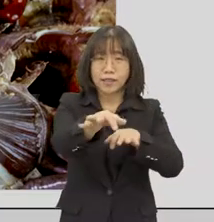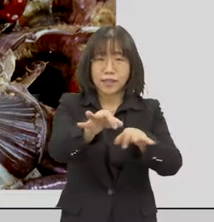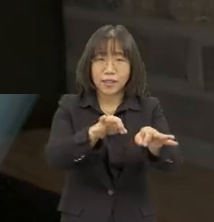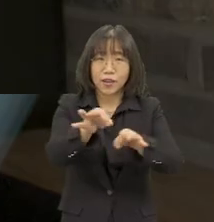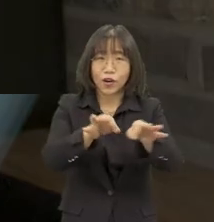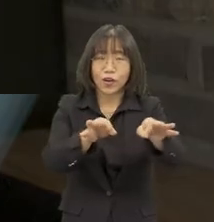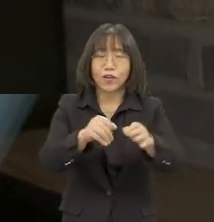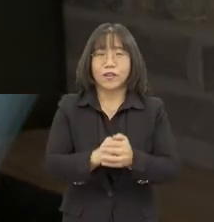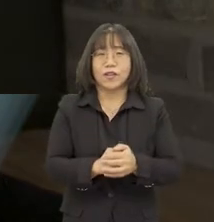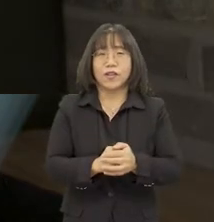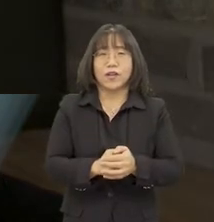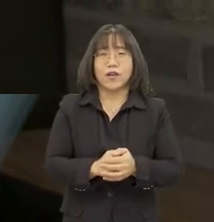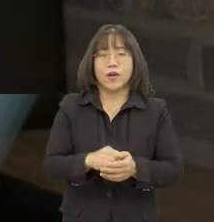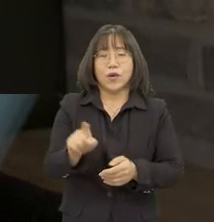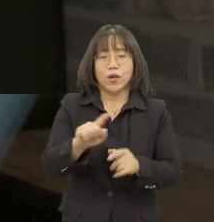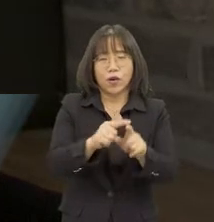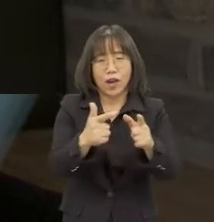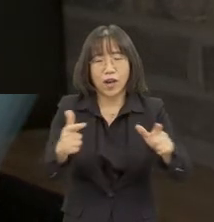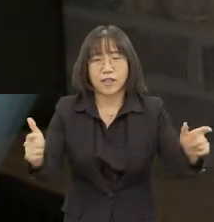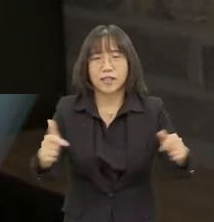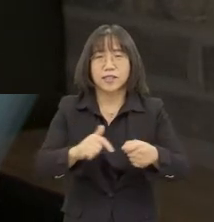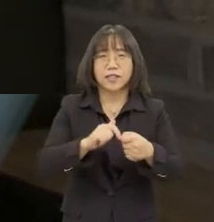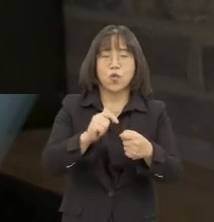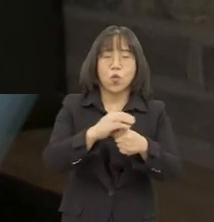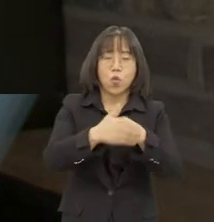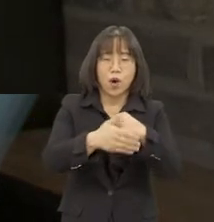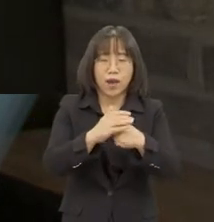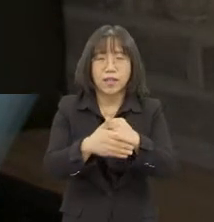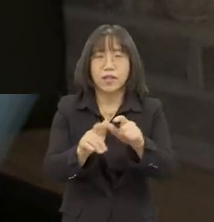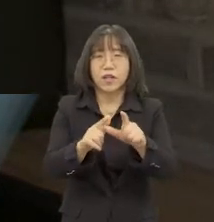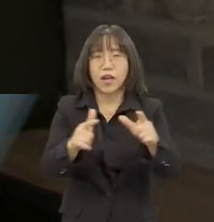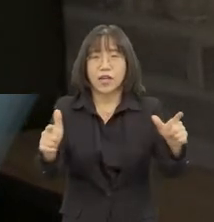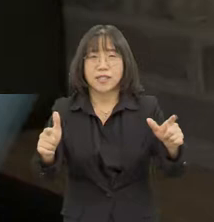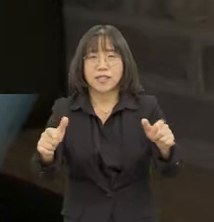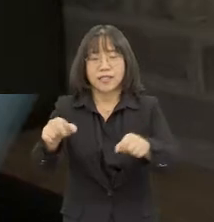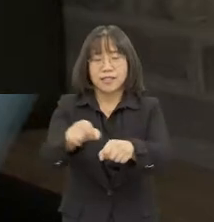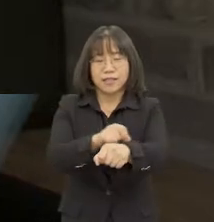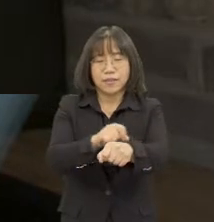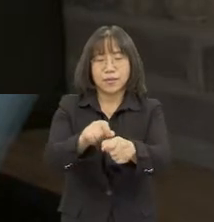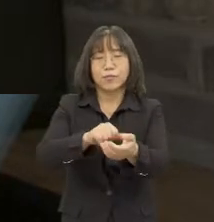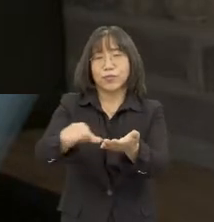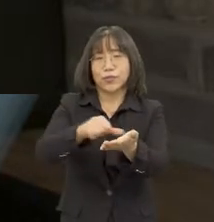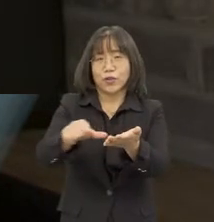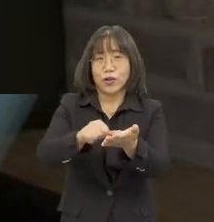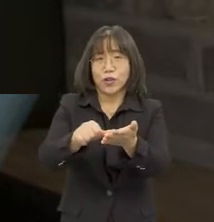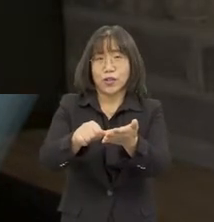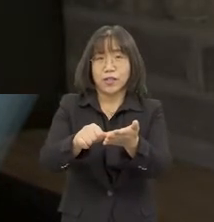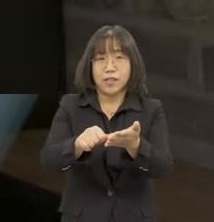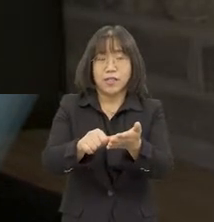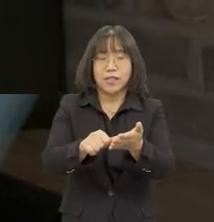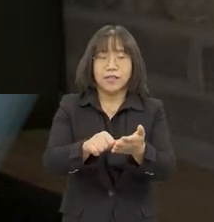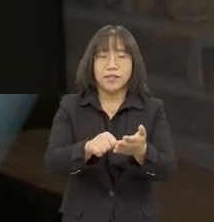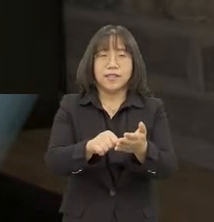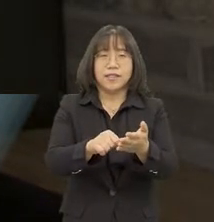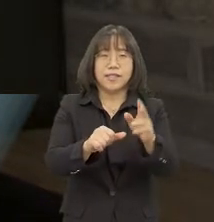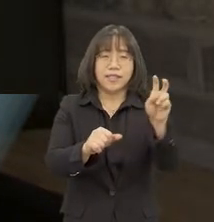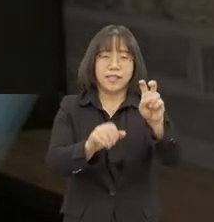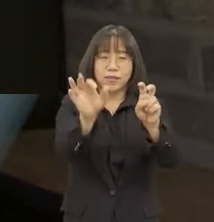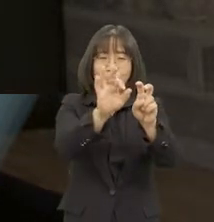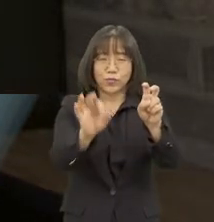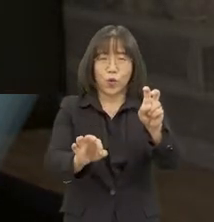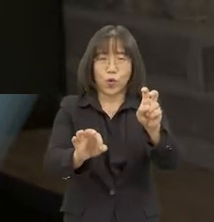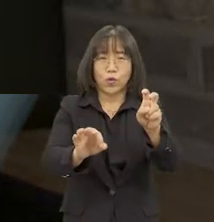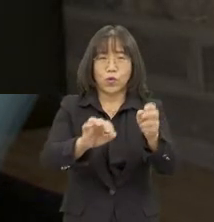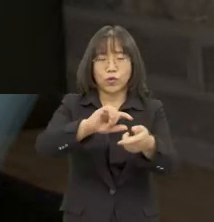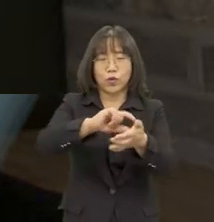온라인 비대면 직거래 장터를 통해 곶감, 배, 치즈, 한과 등 다양한 자매 도시 특산품을 시중가보다 20%